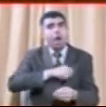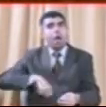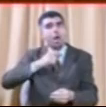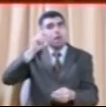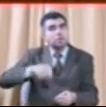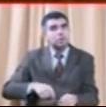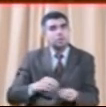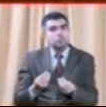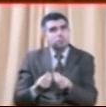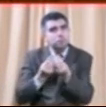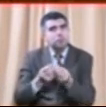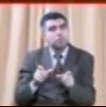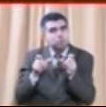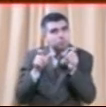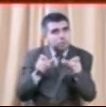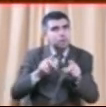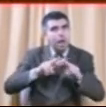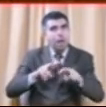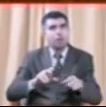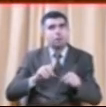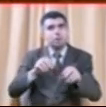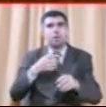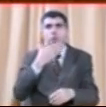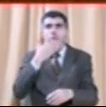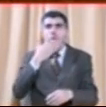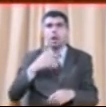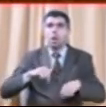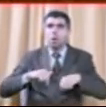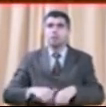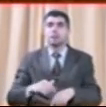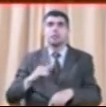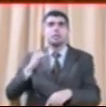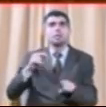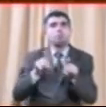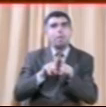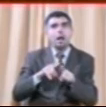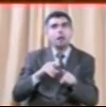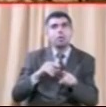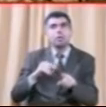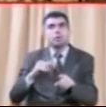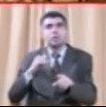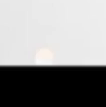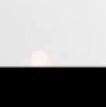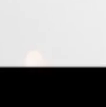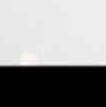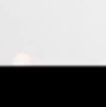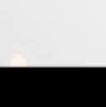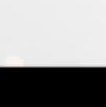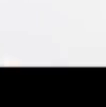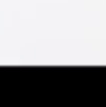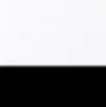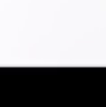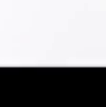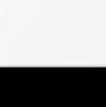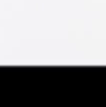الجنات. أؤكد لك أن هذه مساطر جارية العمل، وإذا كانت هناك من نقائص فلا بد أن